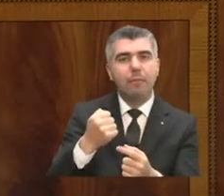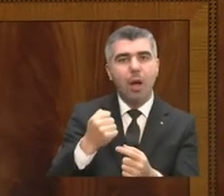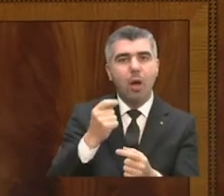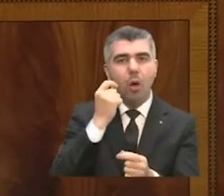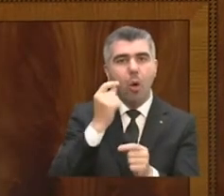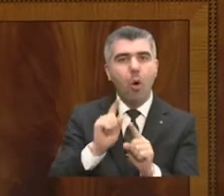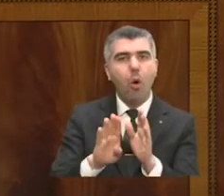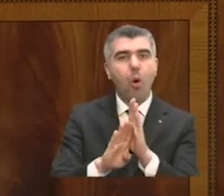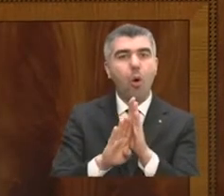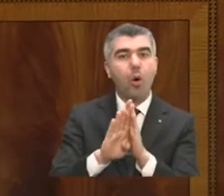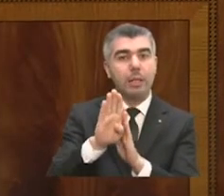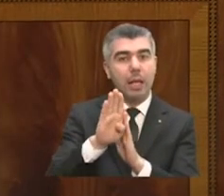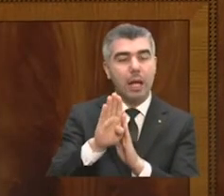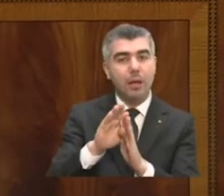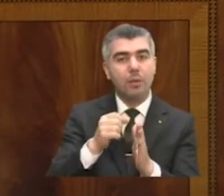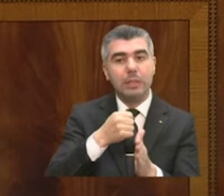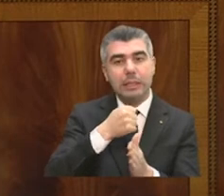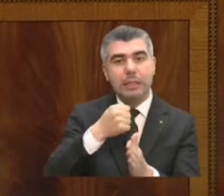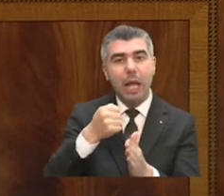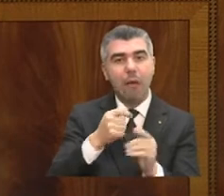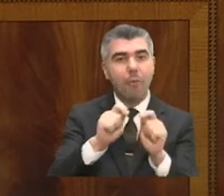une opération